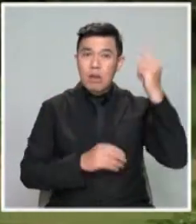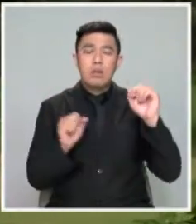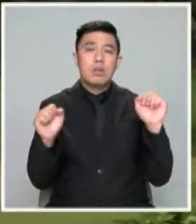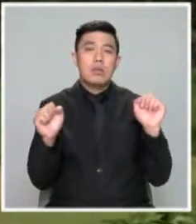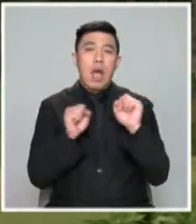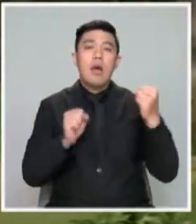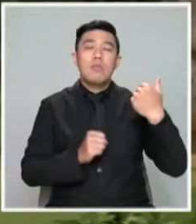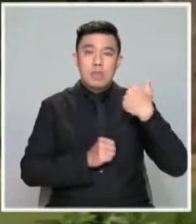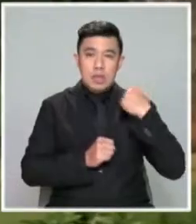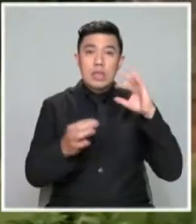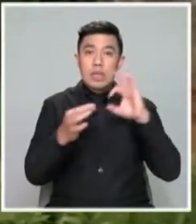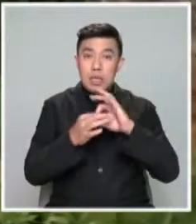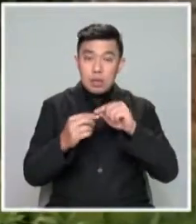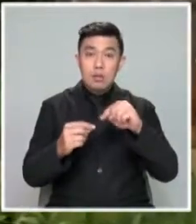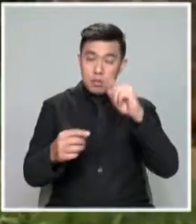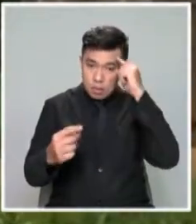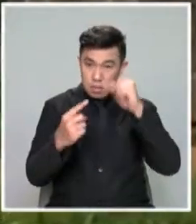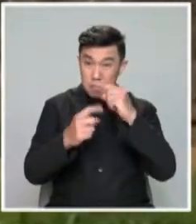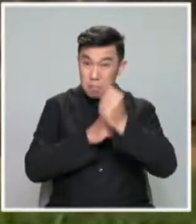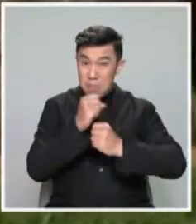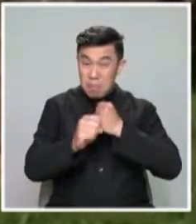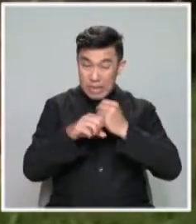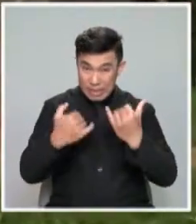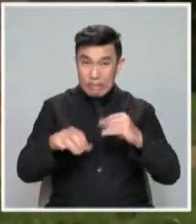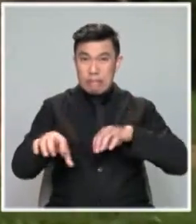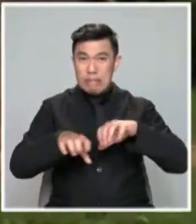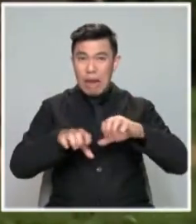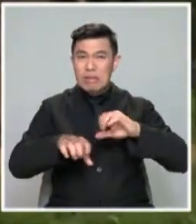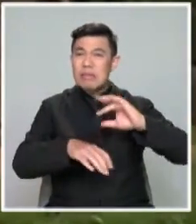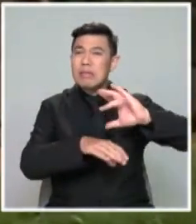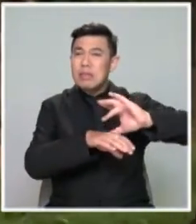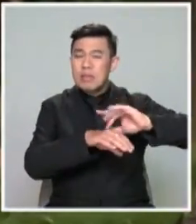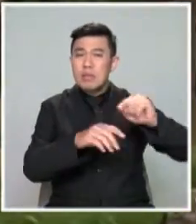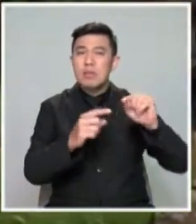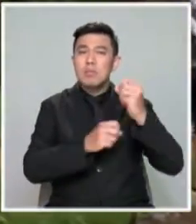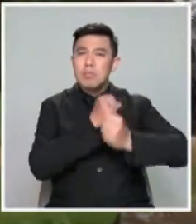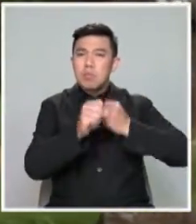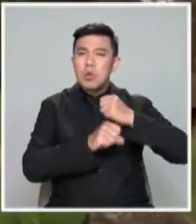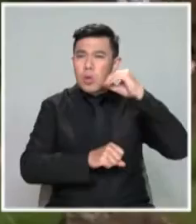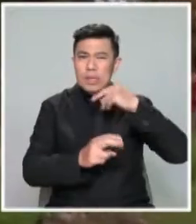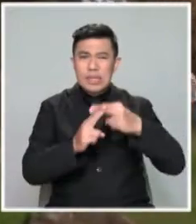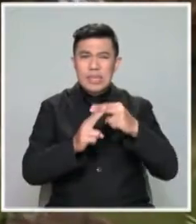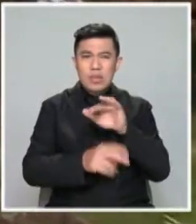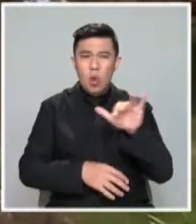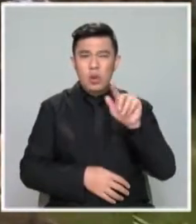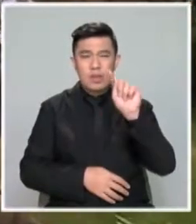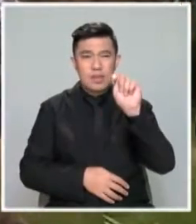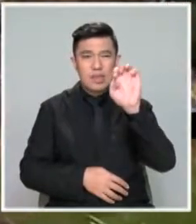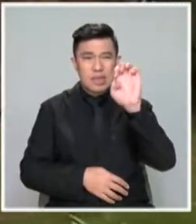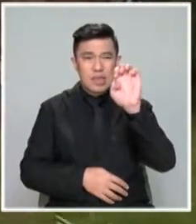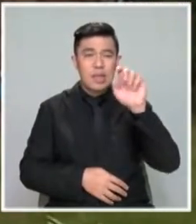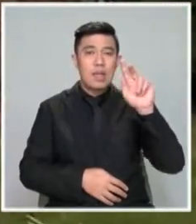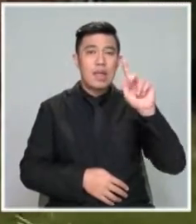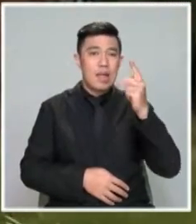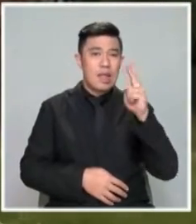ครับและทุกปีที่นี่ก็จะจัดงานประจำปีก็คืองานมหัศจรรย์ตีคลีไฟชัยภูมิซึ่งการตีคลีไฟถือเป็นประเพณีการละเล่นที่